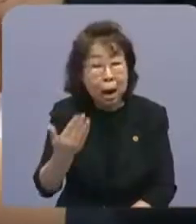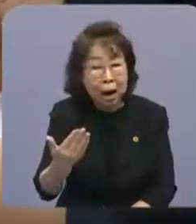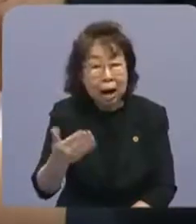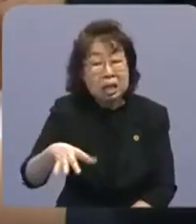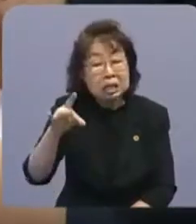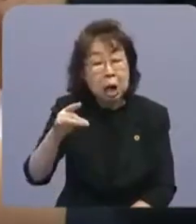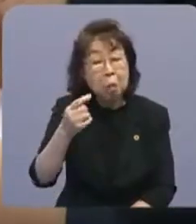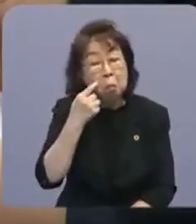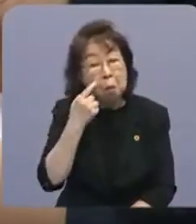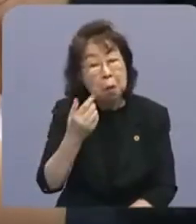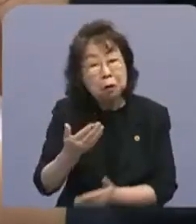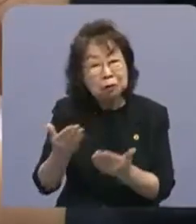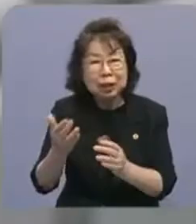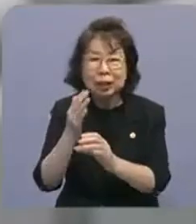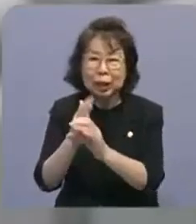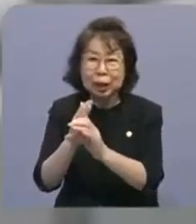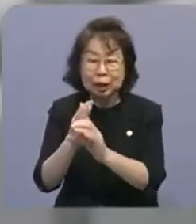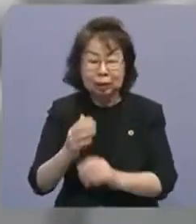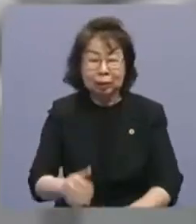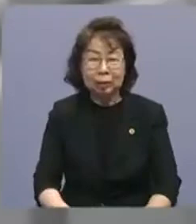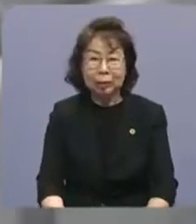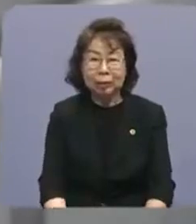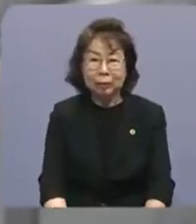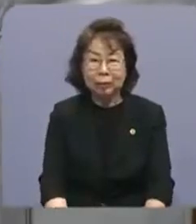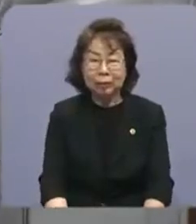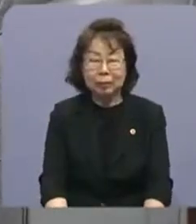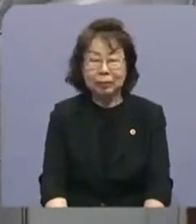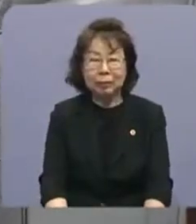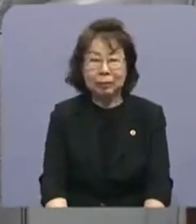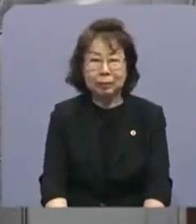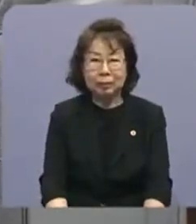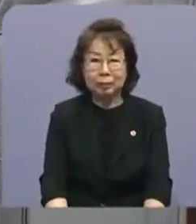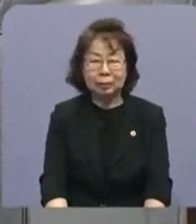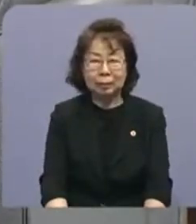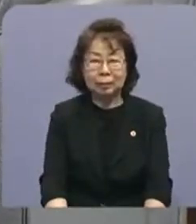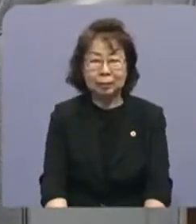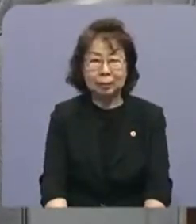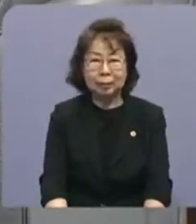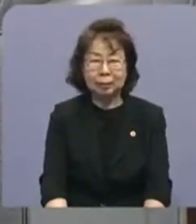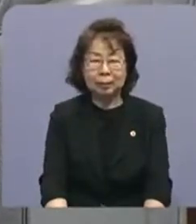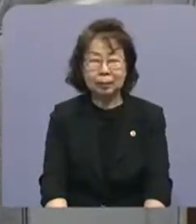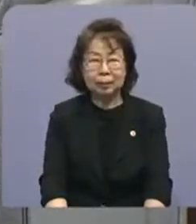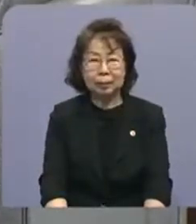첫 시험대에 올랐습니다. KBS 뉴스 노준철입니다.